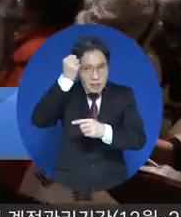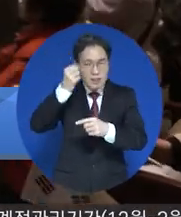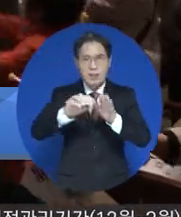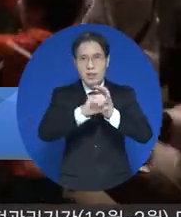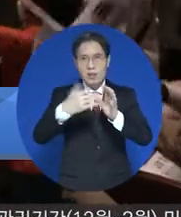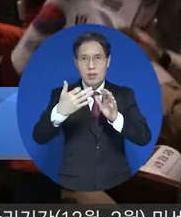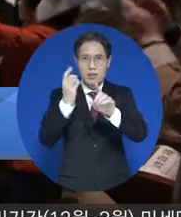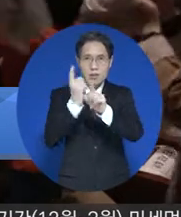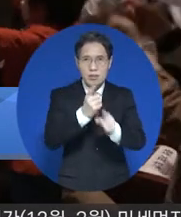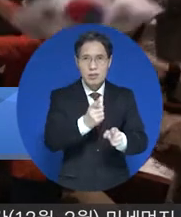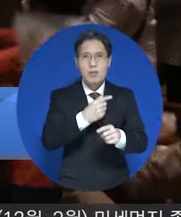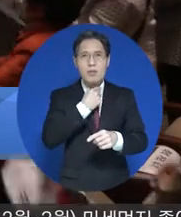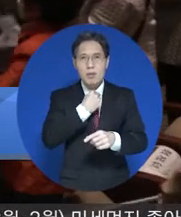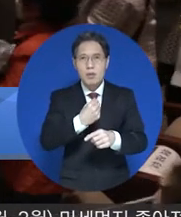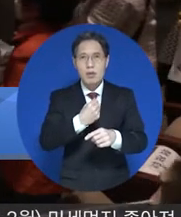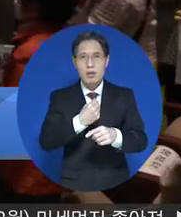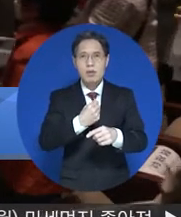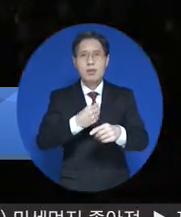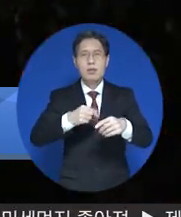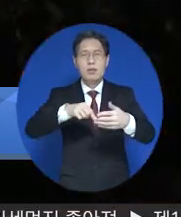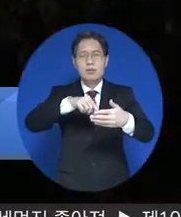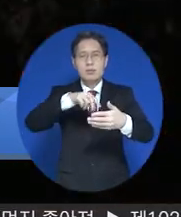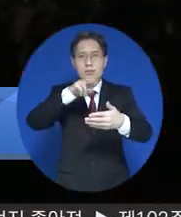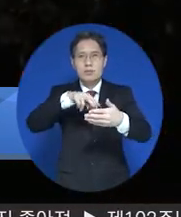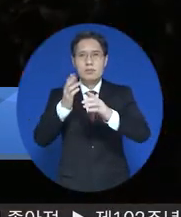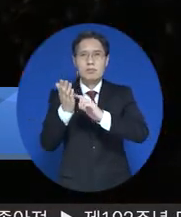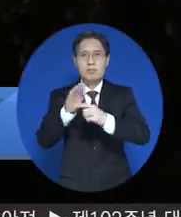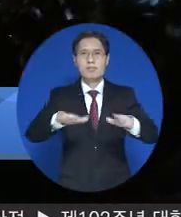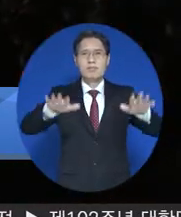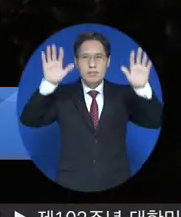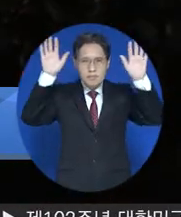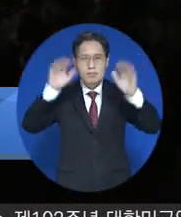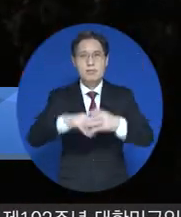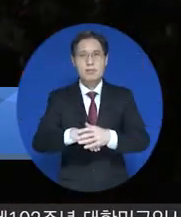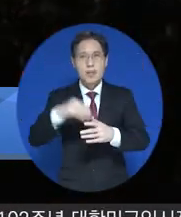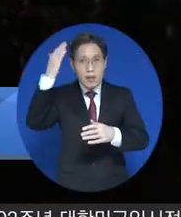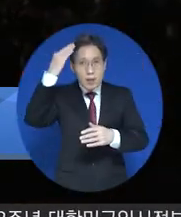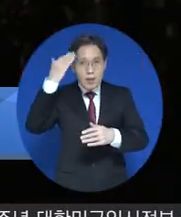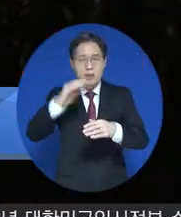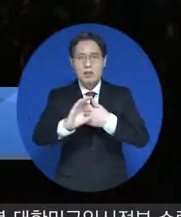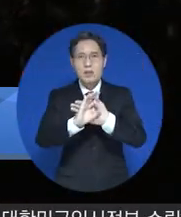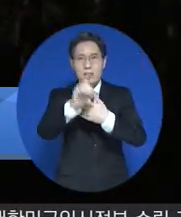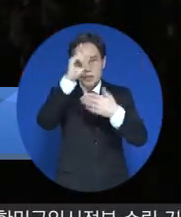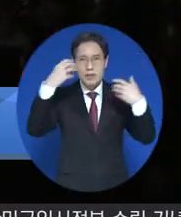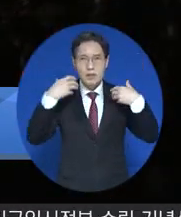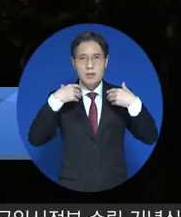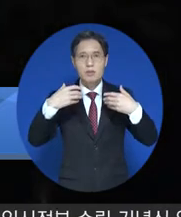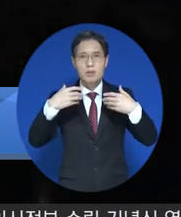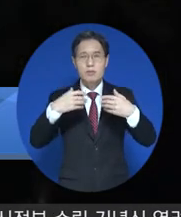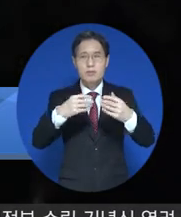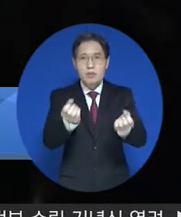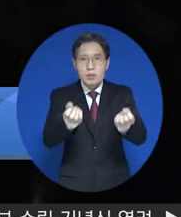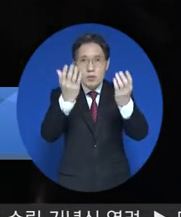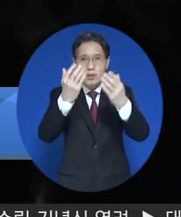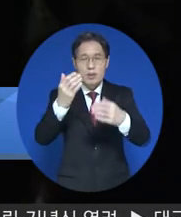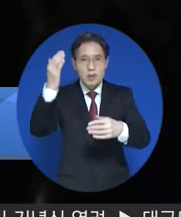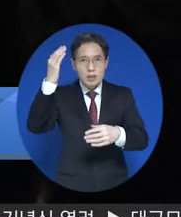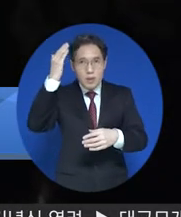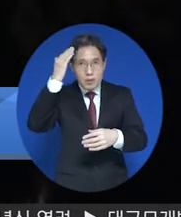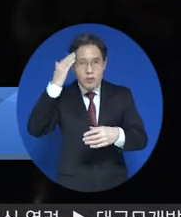염원을 담아 선창 했습니다 행사장에는 대한민국 임시정부 신년 축하 배와 한국